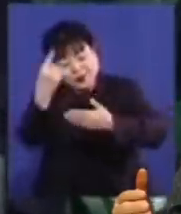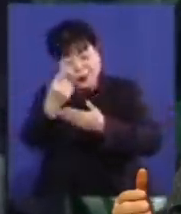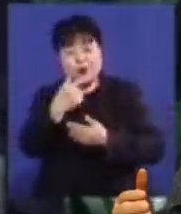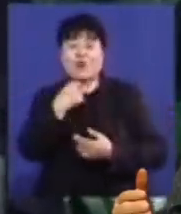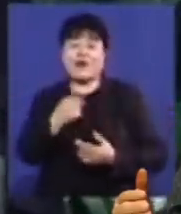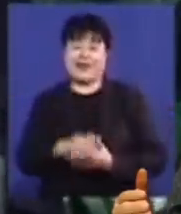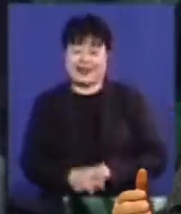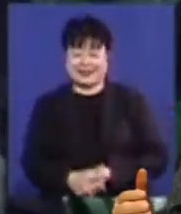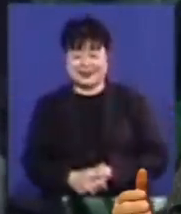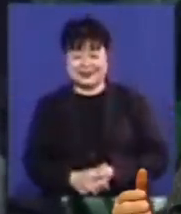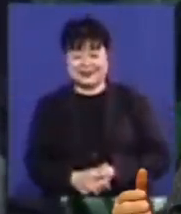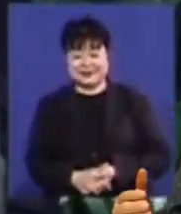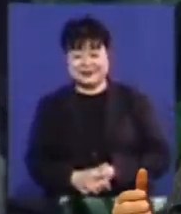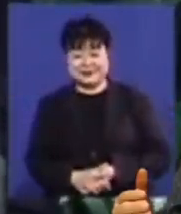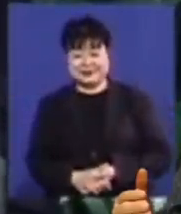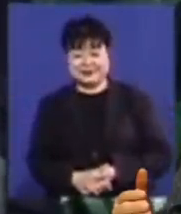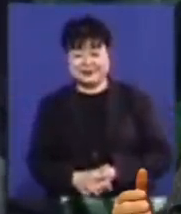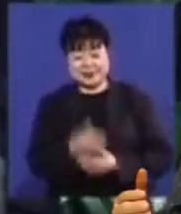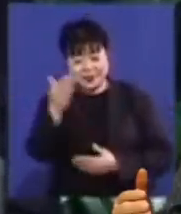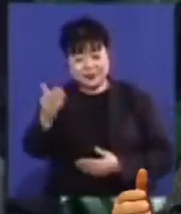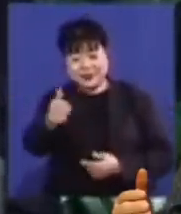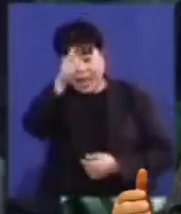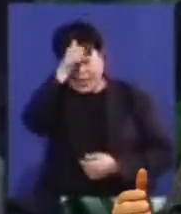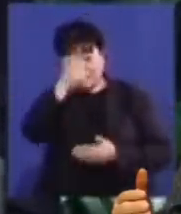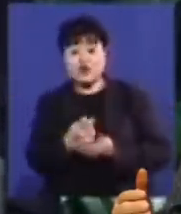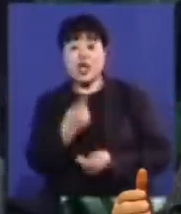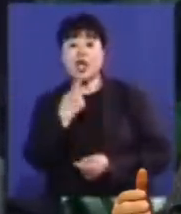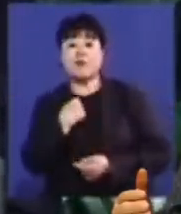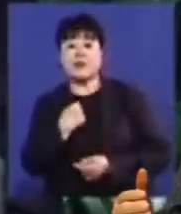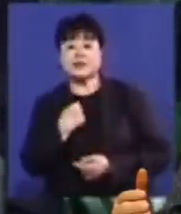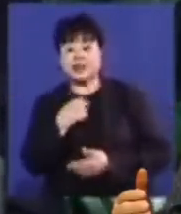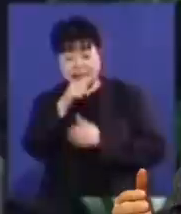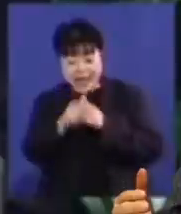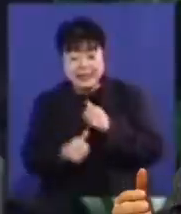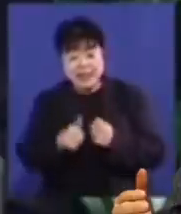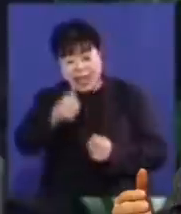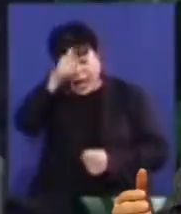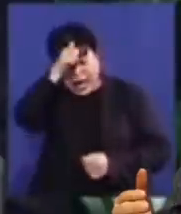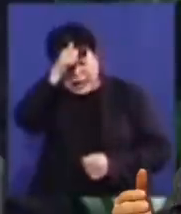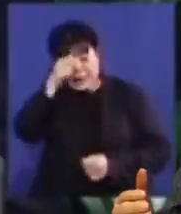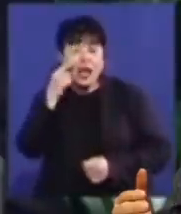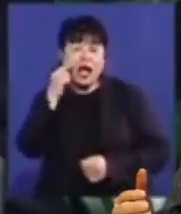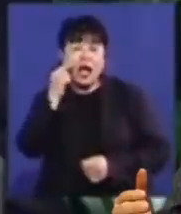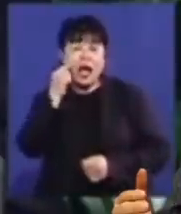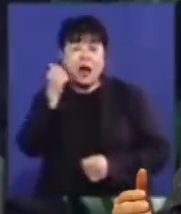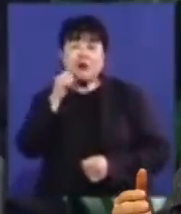것입니다. 여러분, 아담이 죄를 지었을 때 아담이 아버지